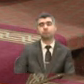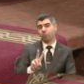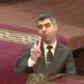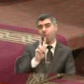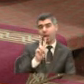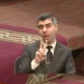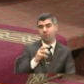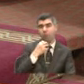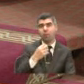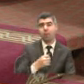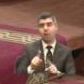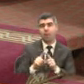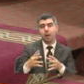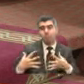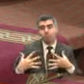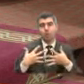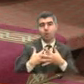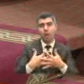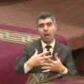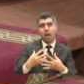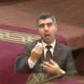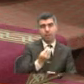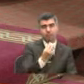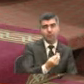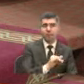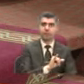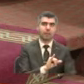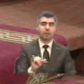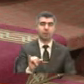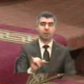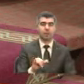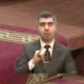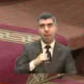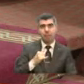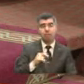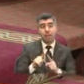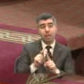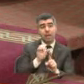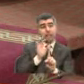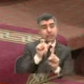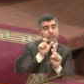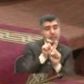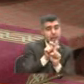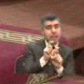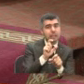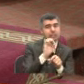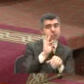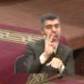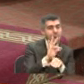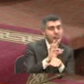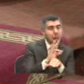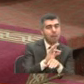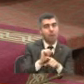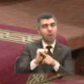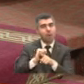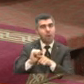فقط هي تجميع الشباب او تجميع الاطفال، هي ايضا ستكون مصدر للتأطير والتربية والتكوين، سندرج فيها الجانب